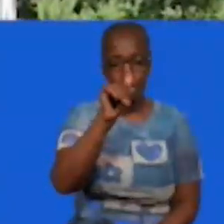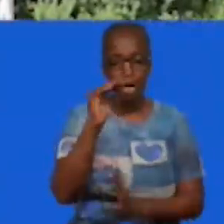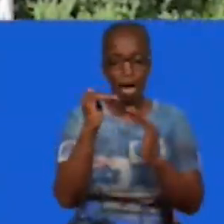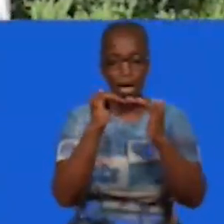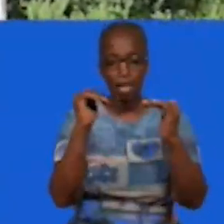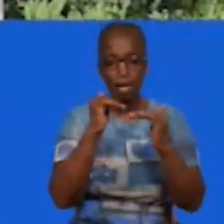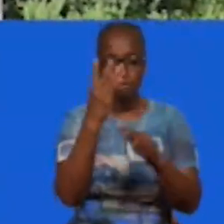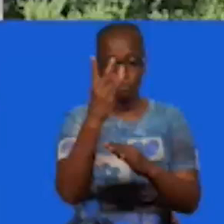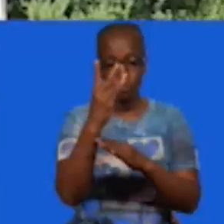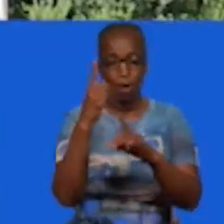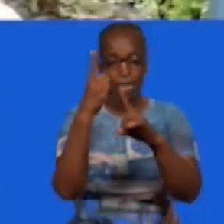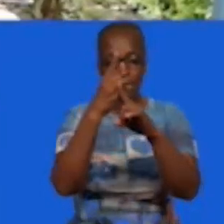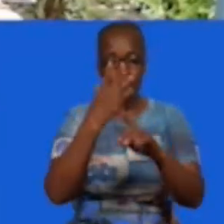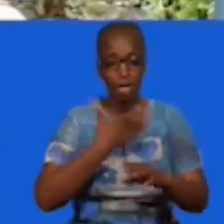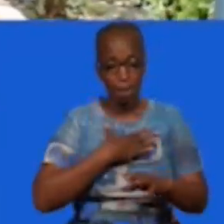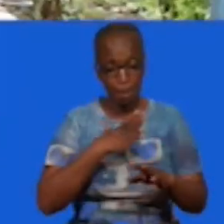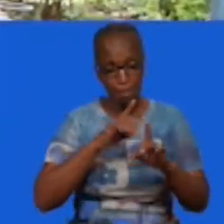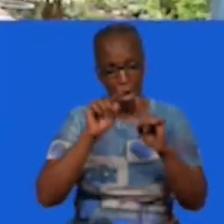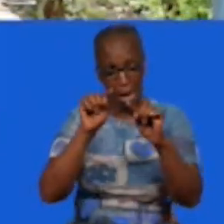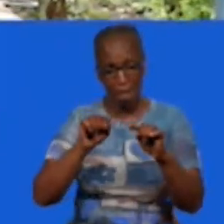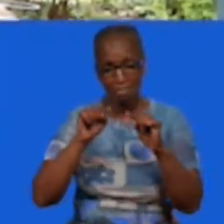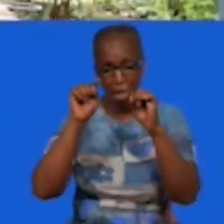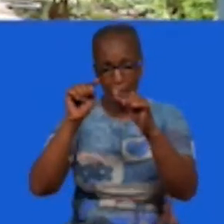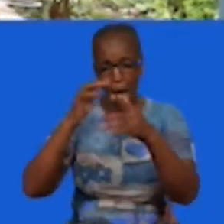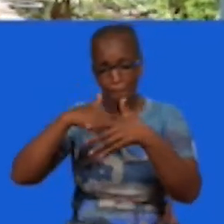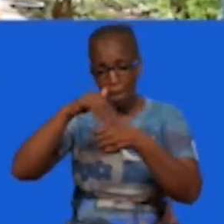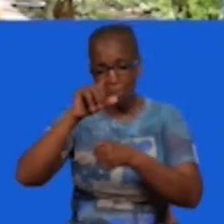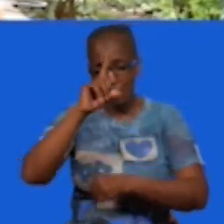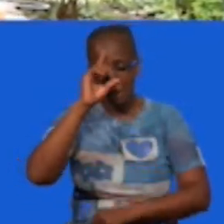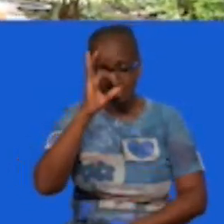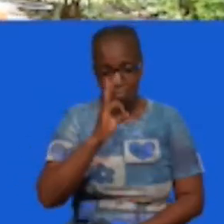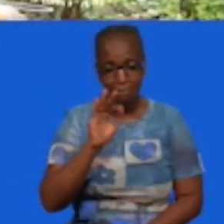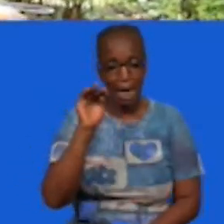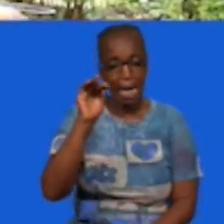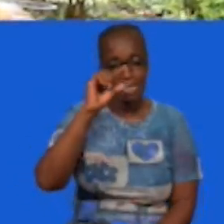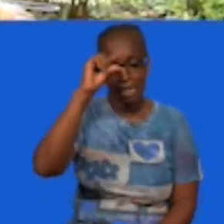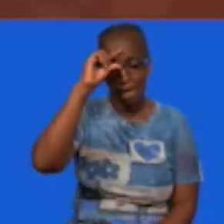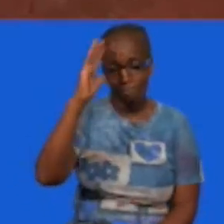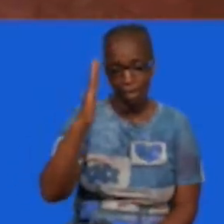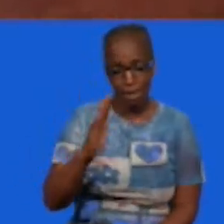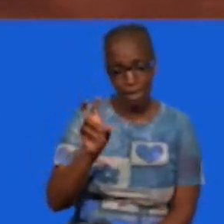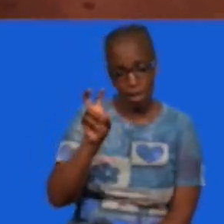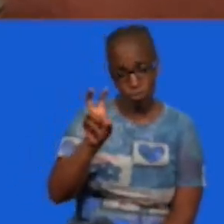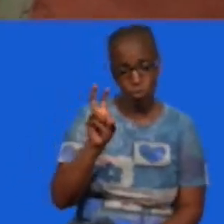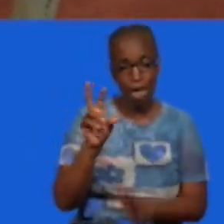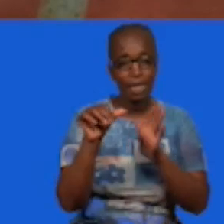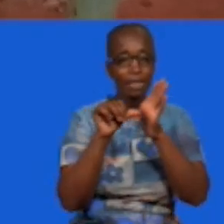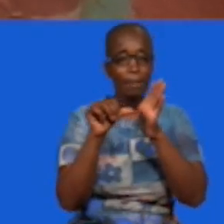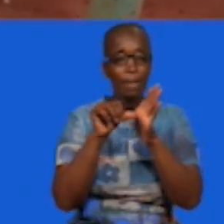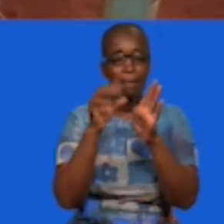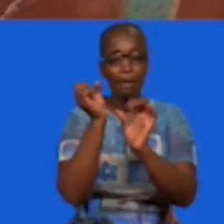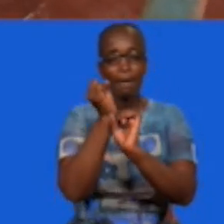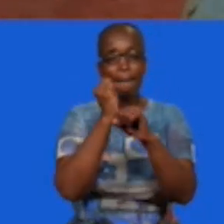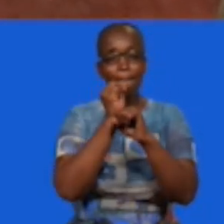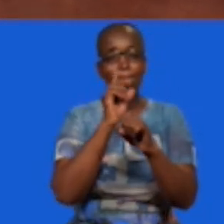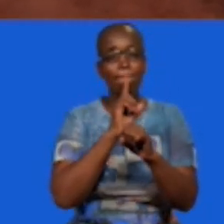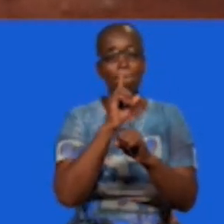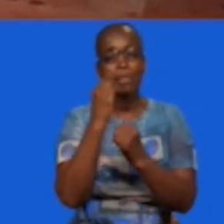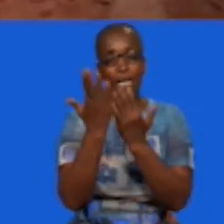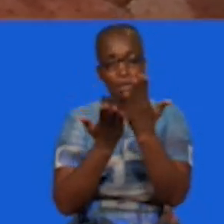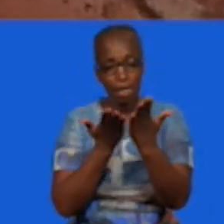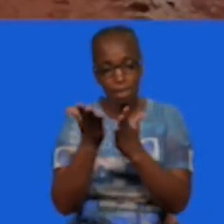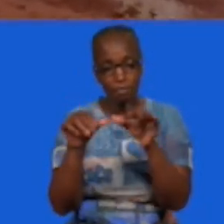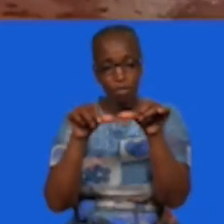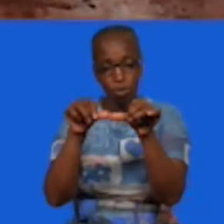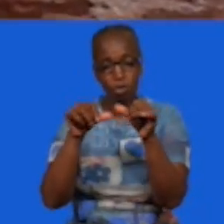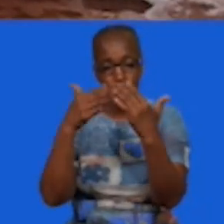wadi katika kaunti hiyo wamejitokeza wakimtaka gavana Cecily Mbarire kuangazia swala hilo na kuhakikisha